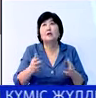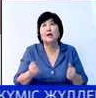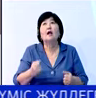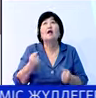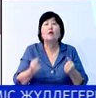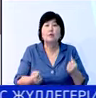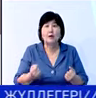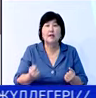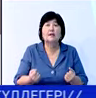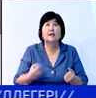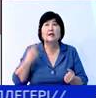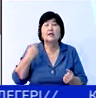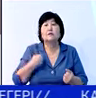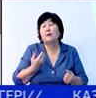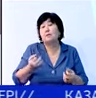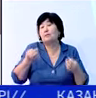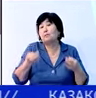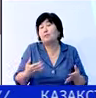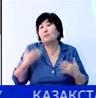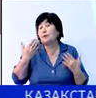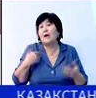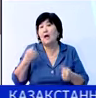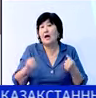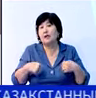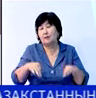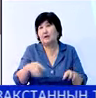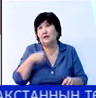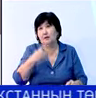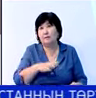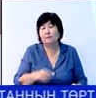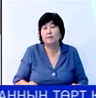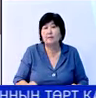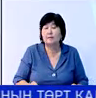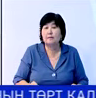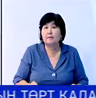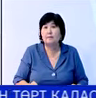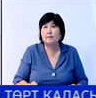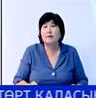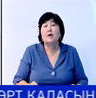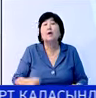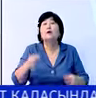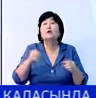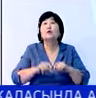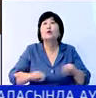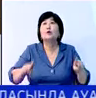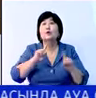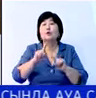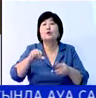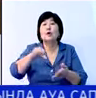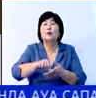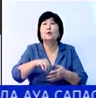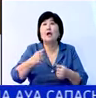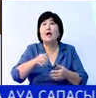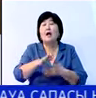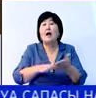машинаны ішіп алып, байқан айдап көйттім. Өзіңіз бар? Е. Бердім көйтті. Сот отырысын өзінің қатысуынсыз өткізуге